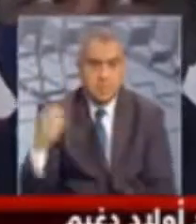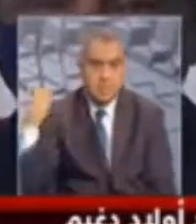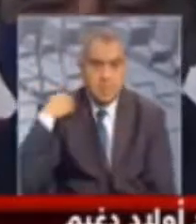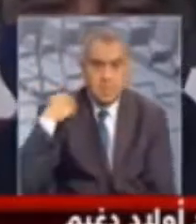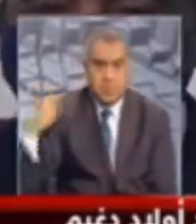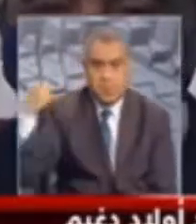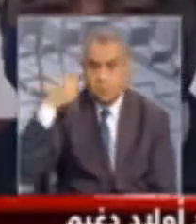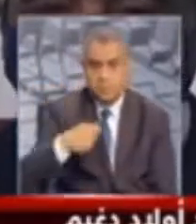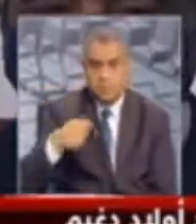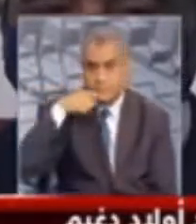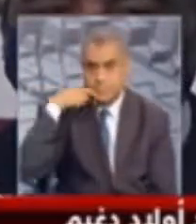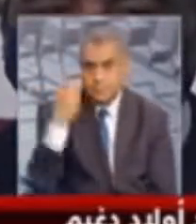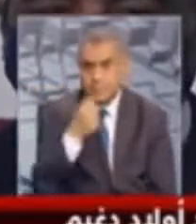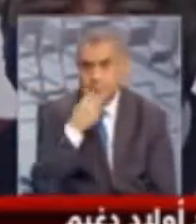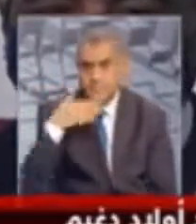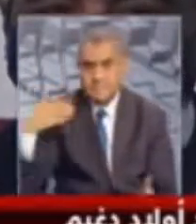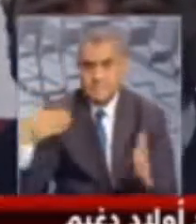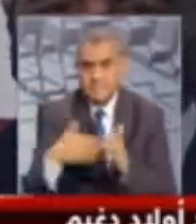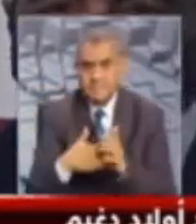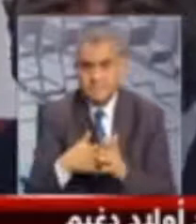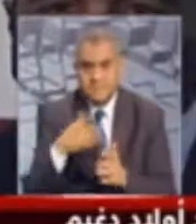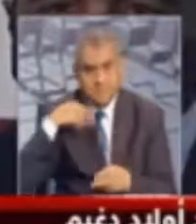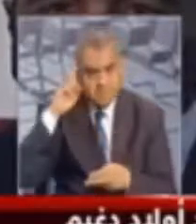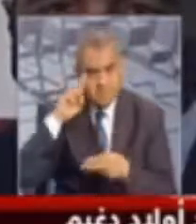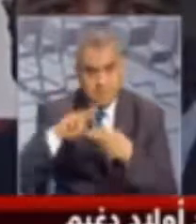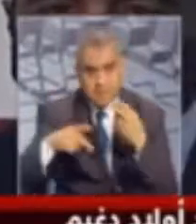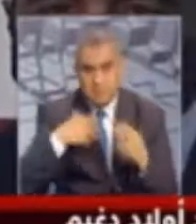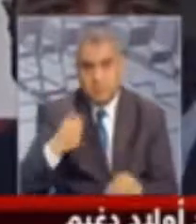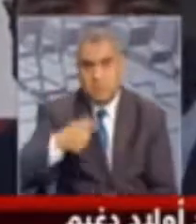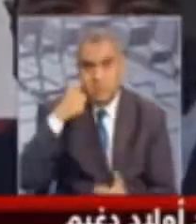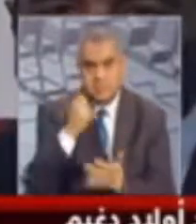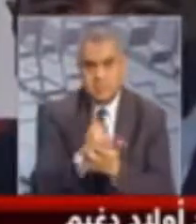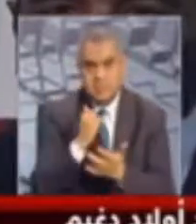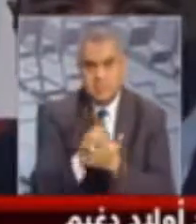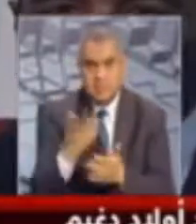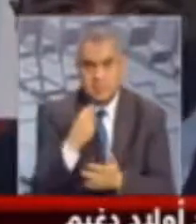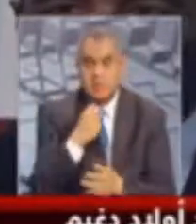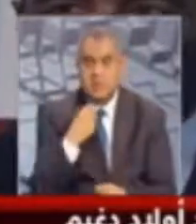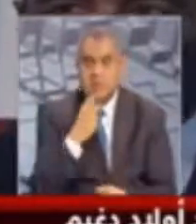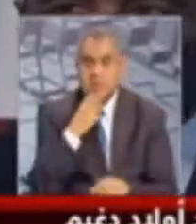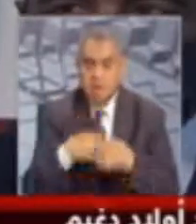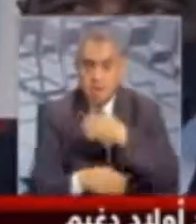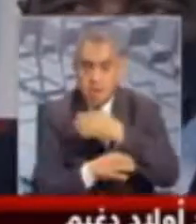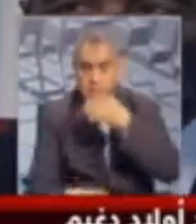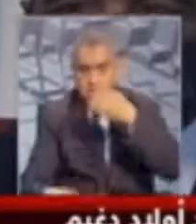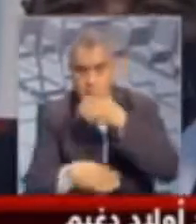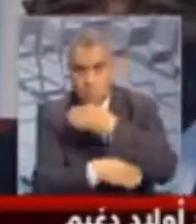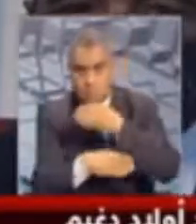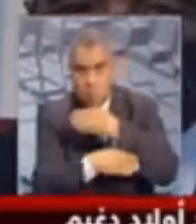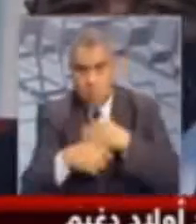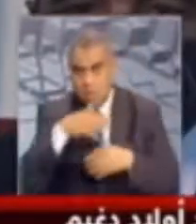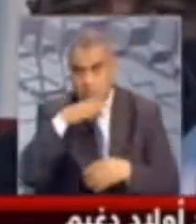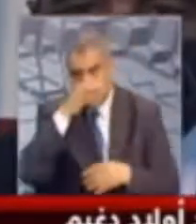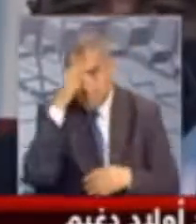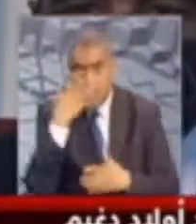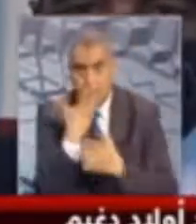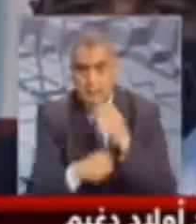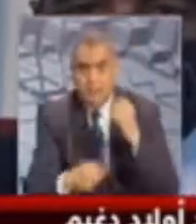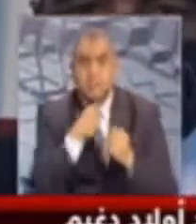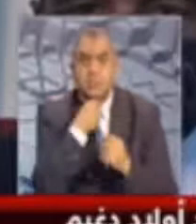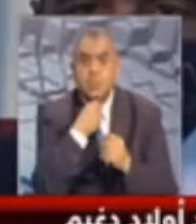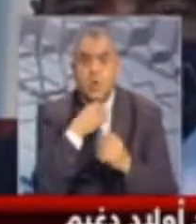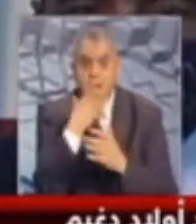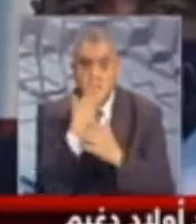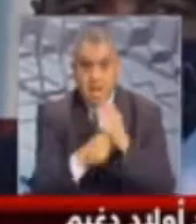لو انتقلوا إلى الدار الآخرة، لأنه النبي عليه الصلاة والسلام في حديث أبو هريرة رضي الله عنه يقول: إذا مات ابن آدم انقطع عمله إلا